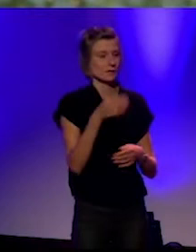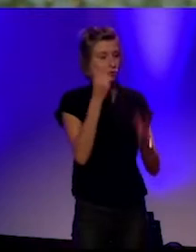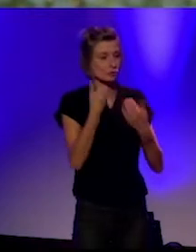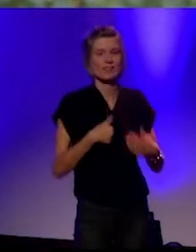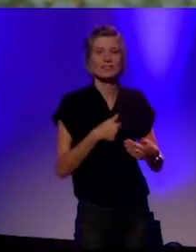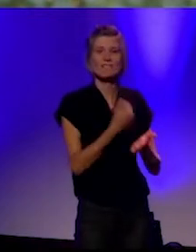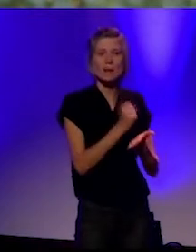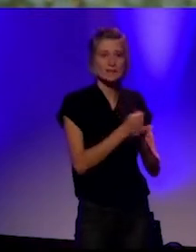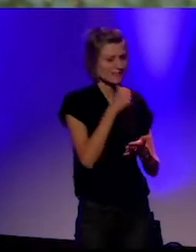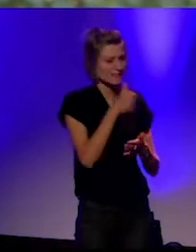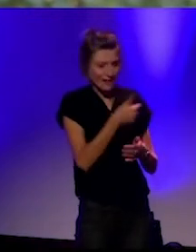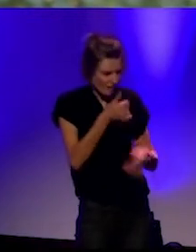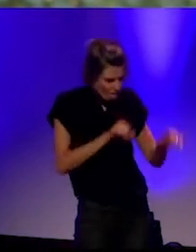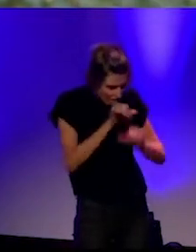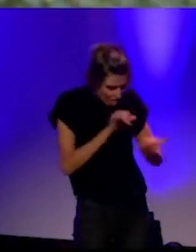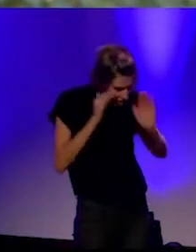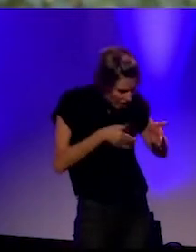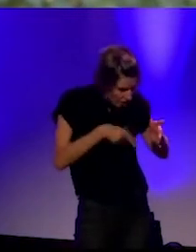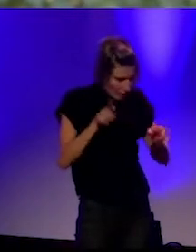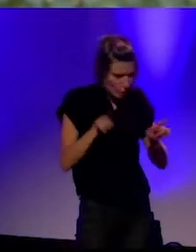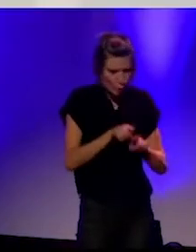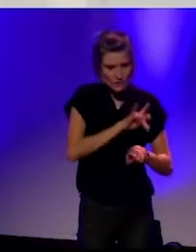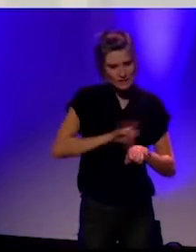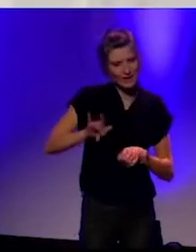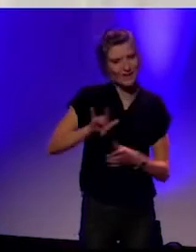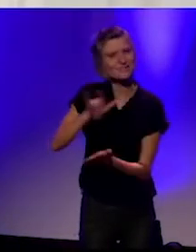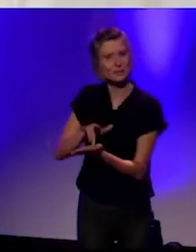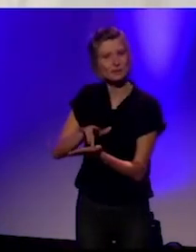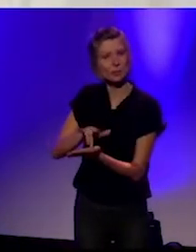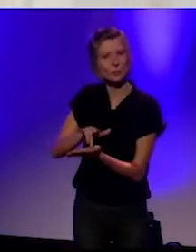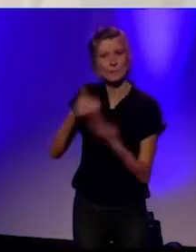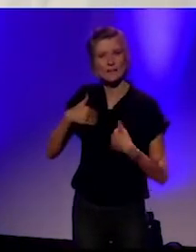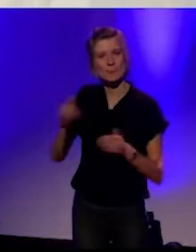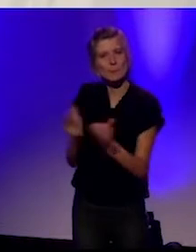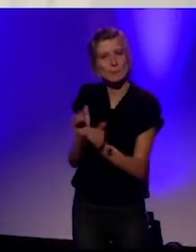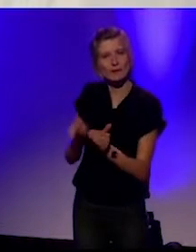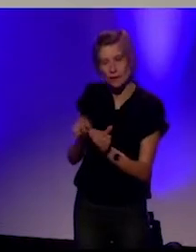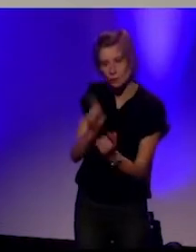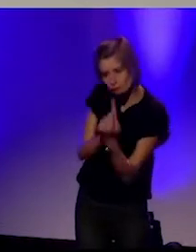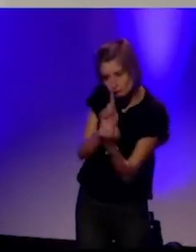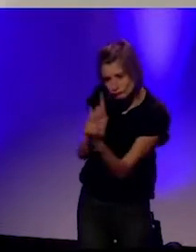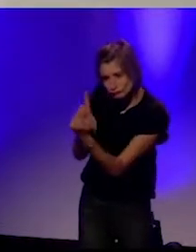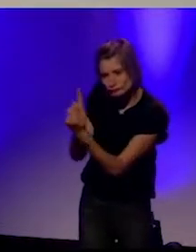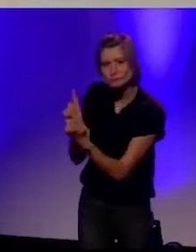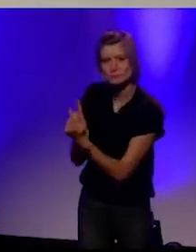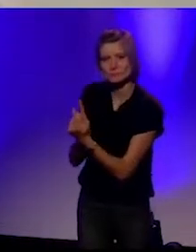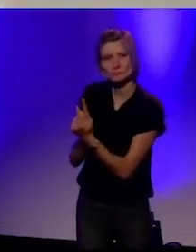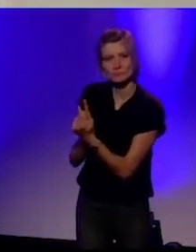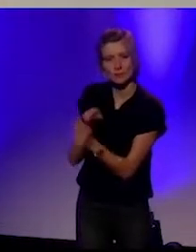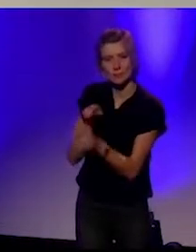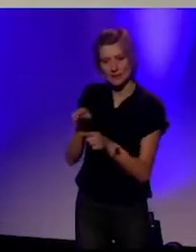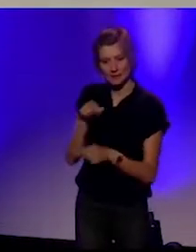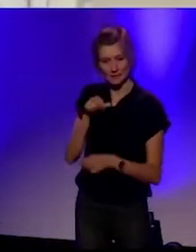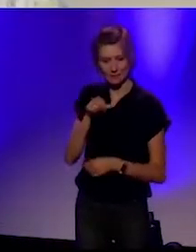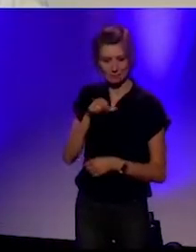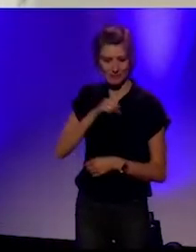zijn, maar ook naar een centrum voor mensen met beperkingen gaan en daar ontmoeten en ook hun eigen kwetsbaarheid